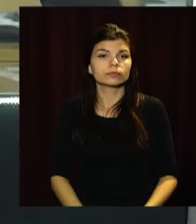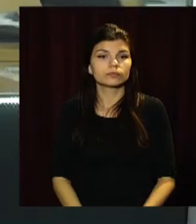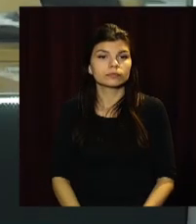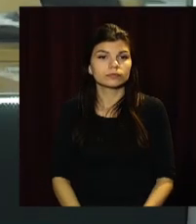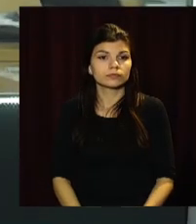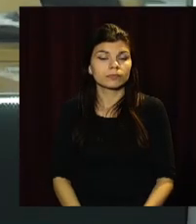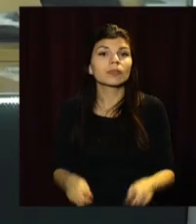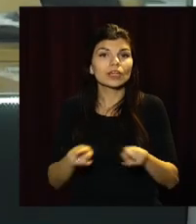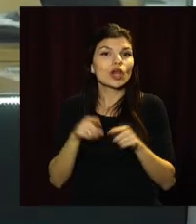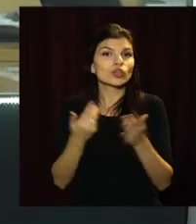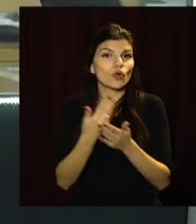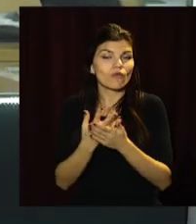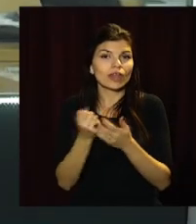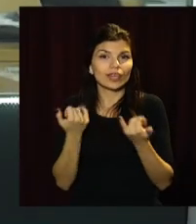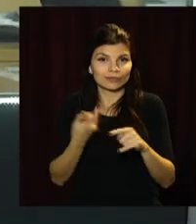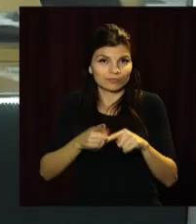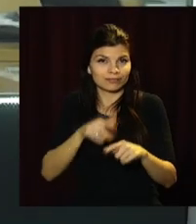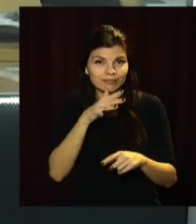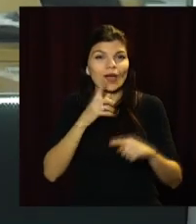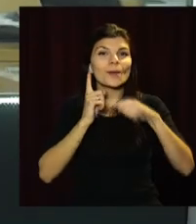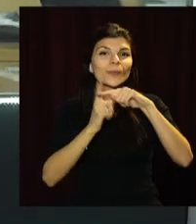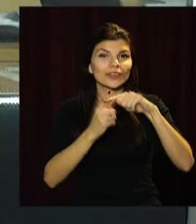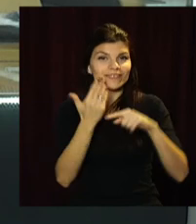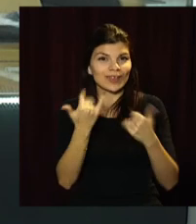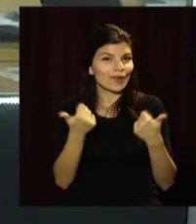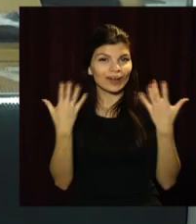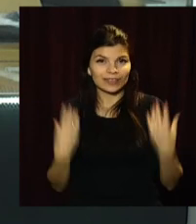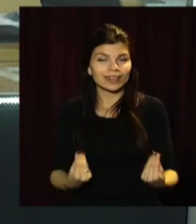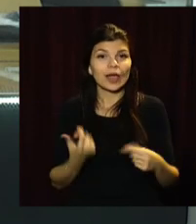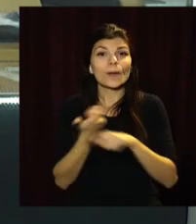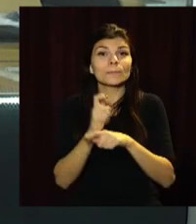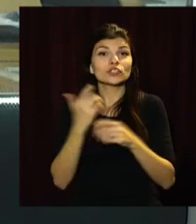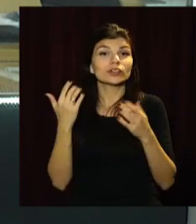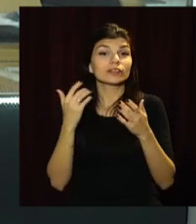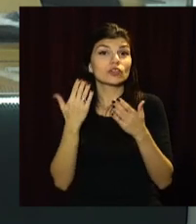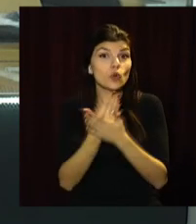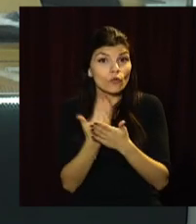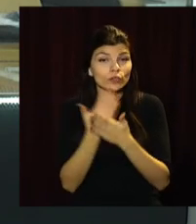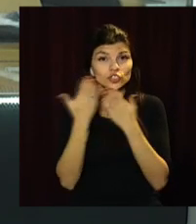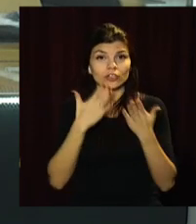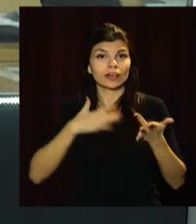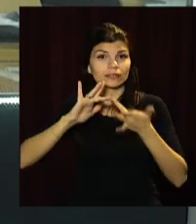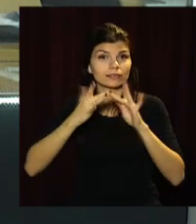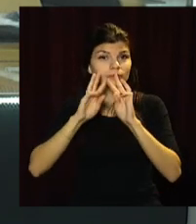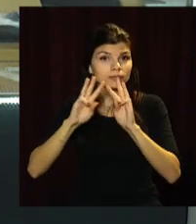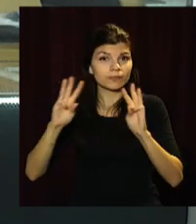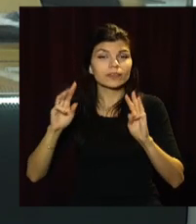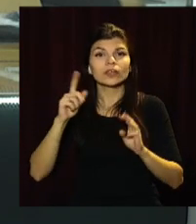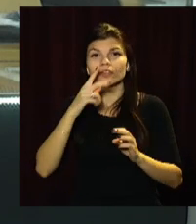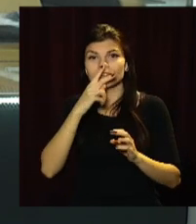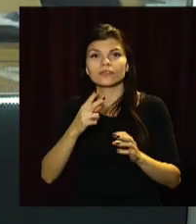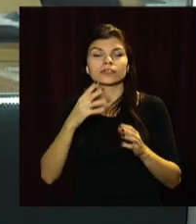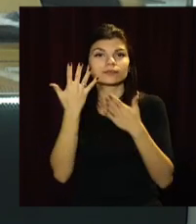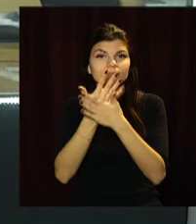Такими були новини на цю годину. Позитивного вам дня. Більше новин читайте на нашому сайті opentv.media. Дивіться